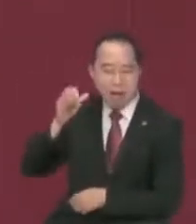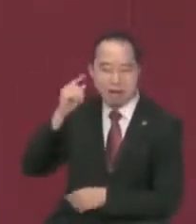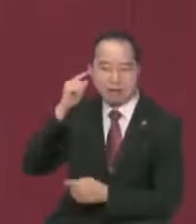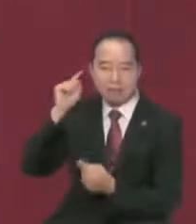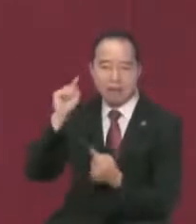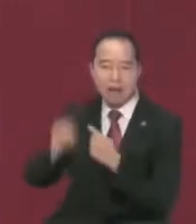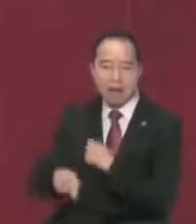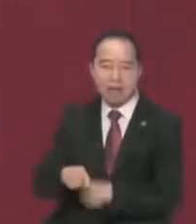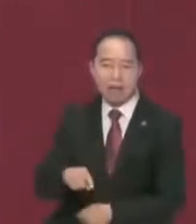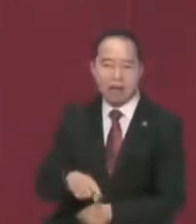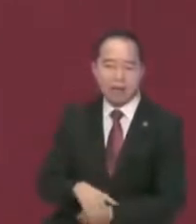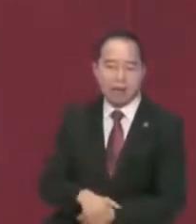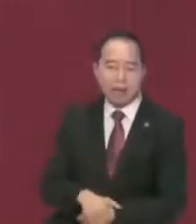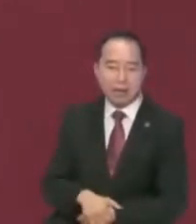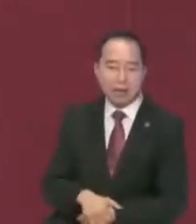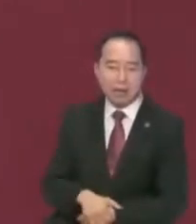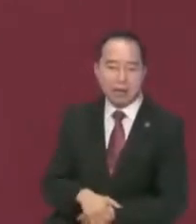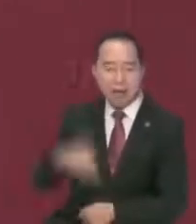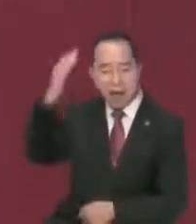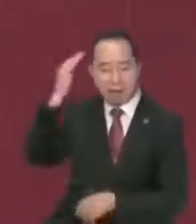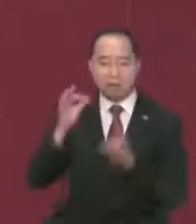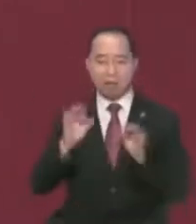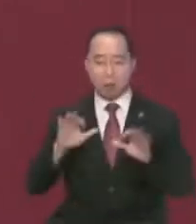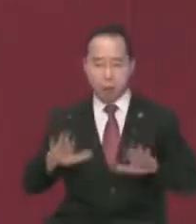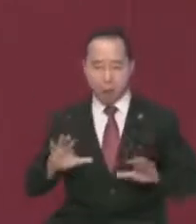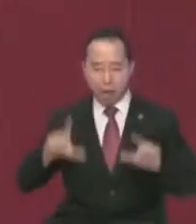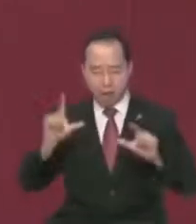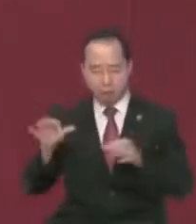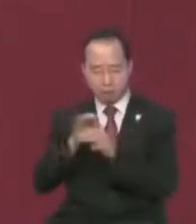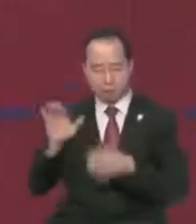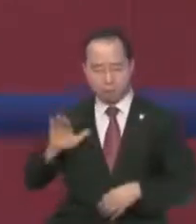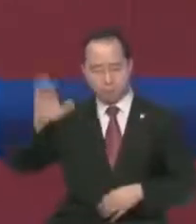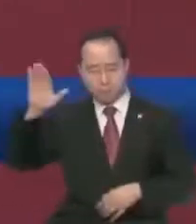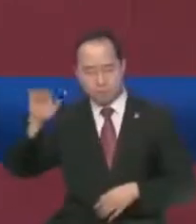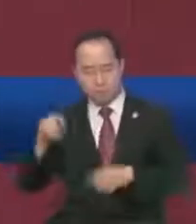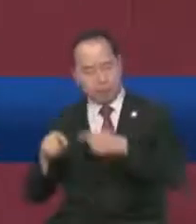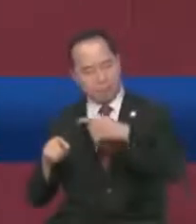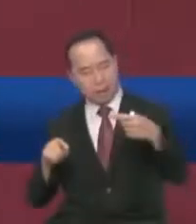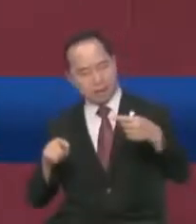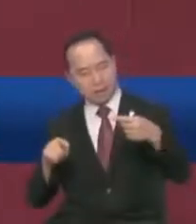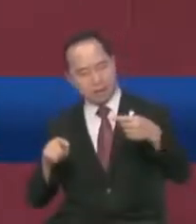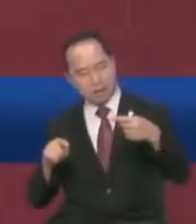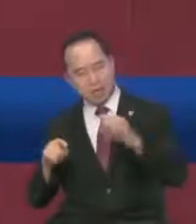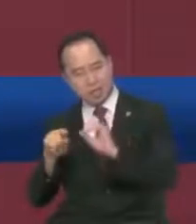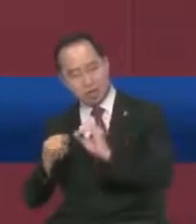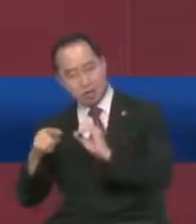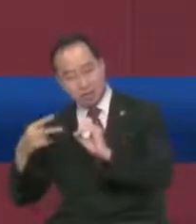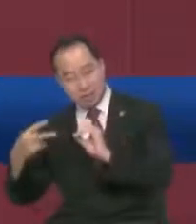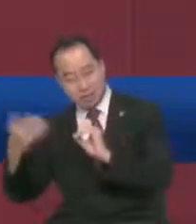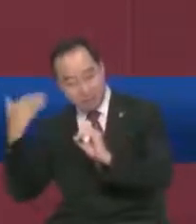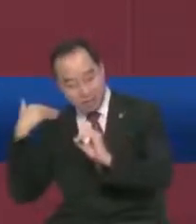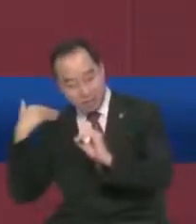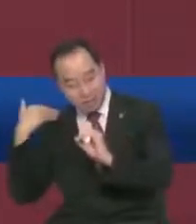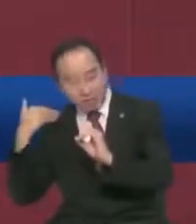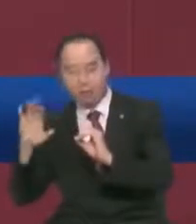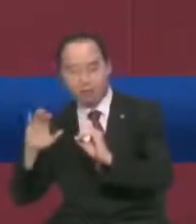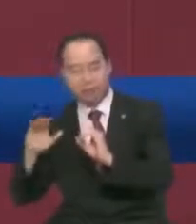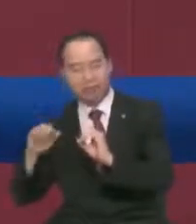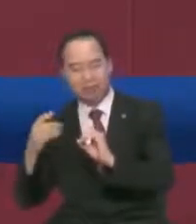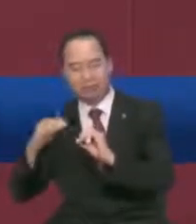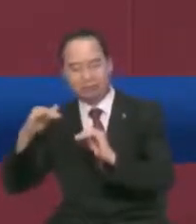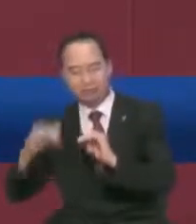한국은행은 올해 성장률 전망을 마이너스 0.2%에서 마이너스 1.3%로